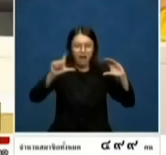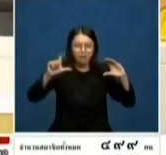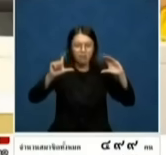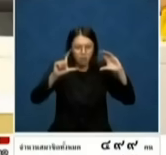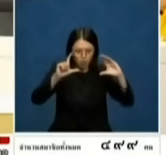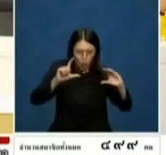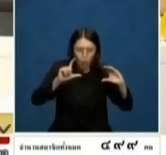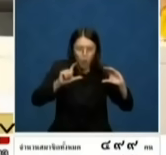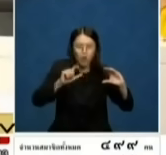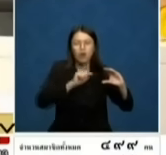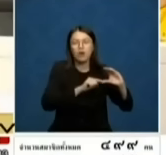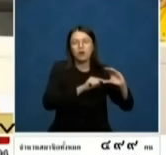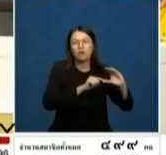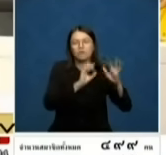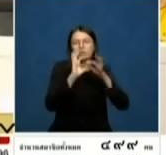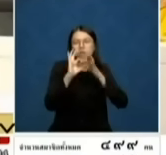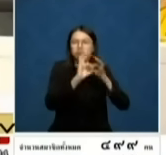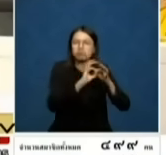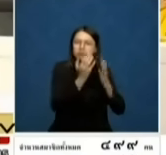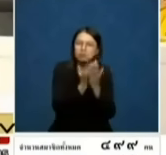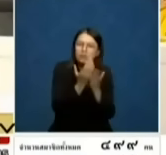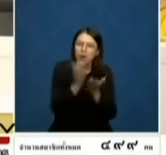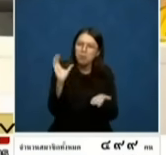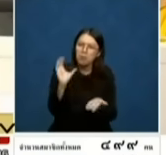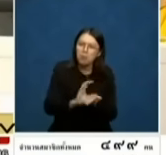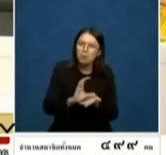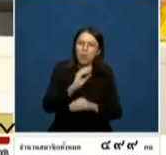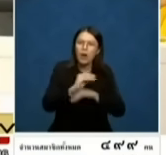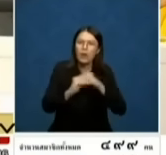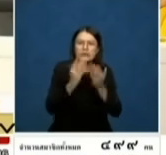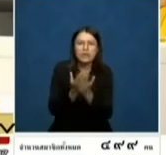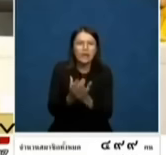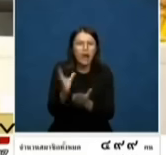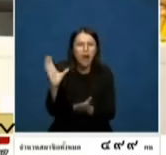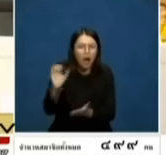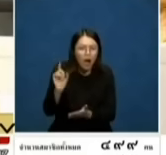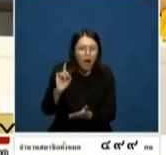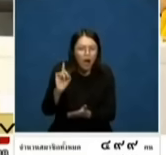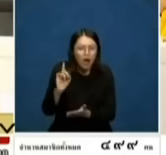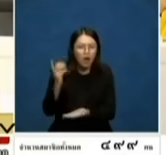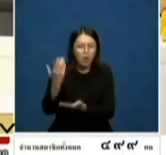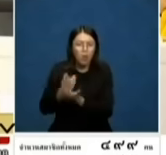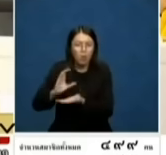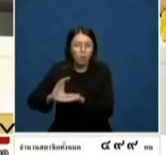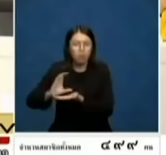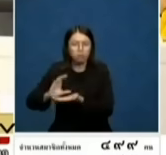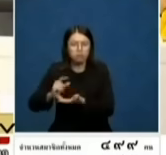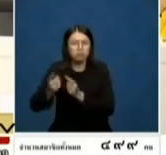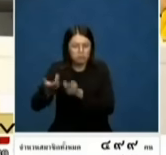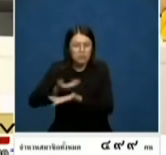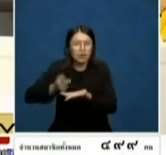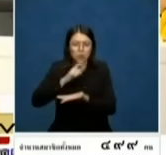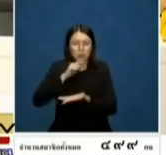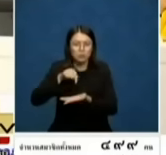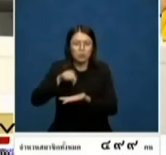ครับ แต่ว่าคนนี้ก็เชื่อถือได้ว่าตรงไปตรงมา ตรงไปตรงมา ตรงไปตรงมาแล้วก็เป็นสื่อมวลชน